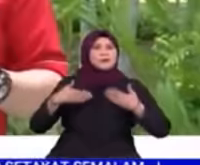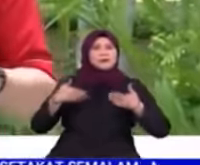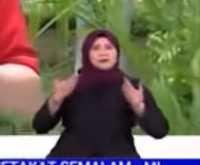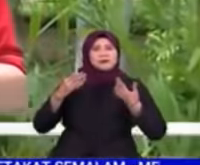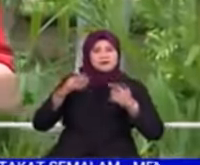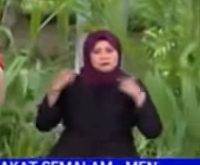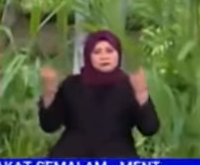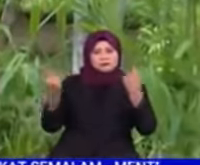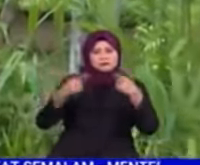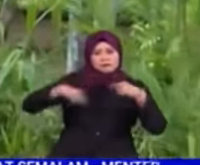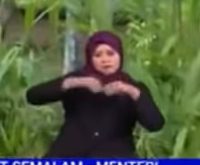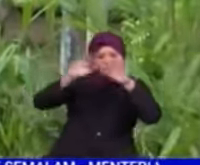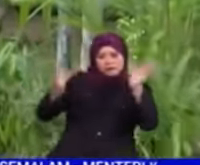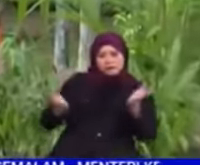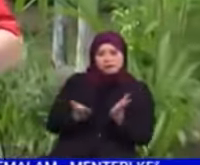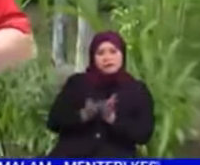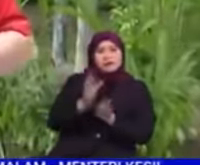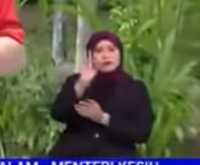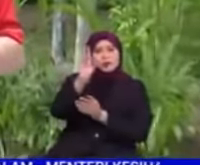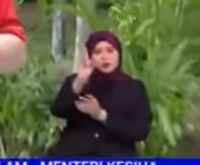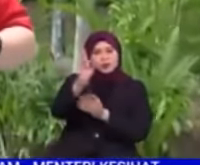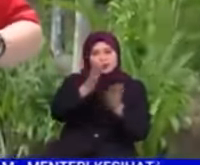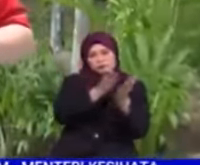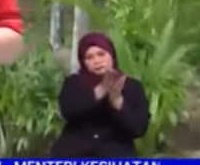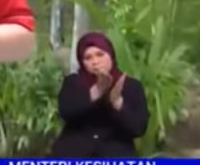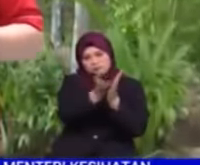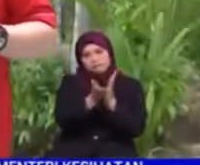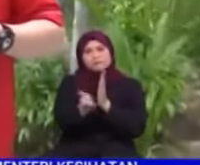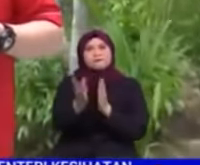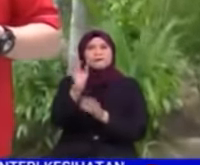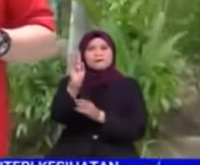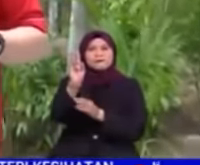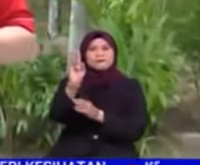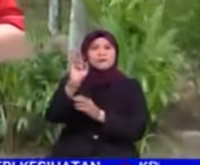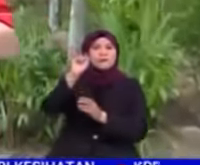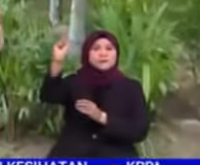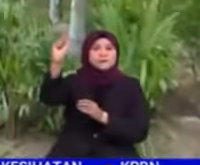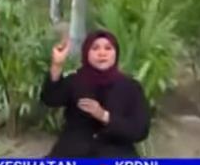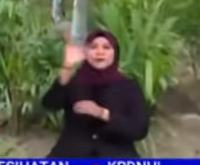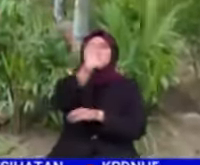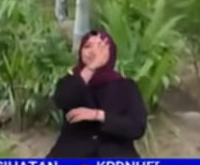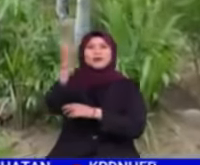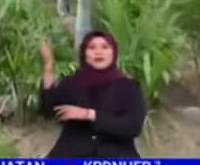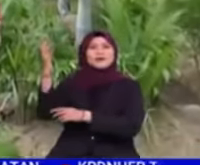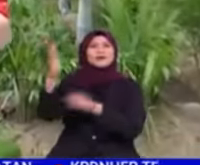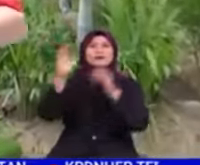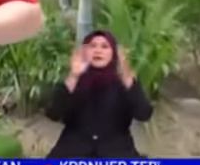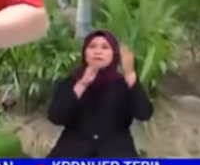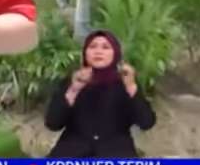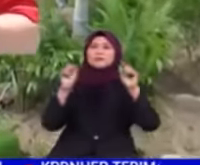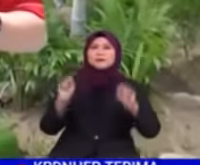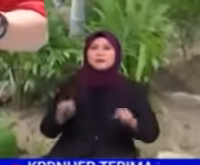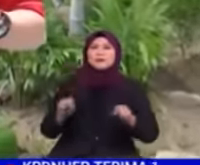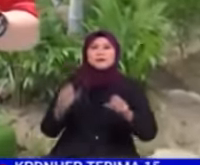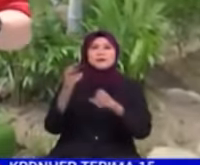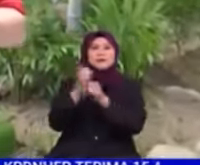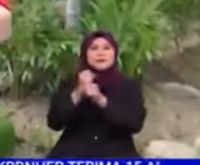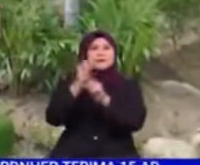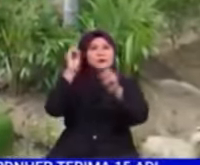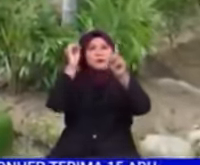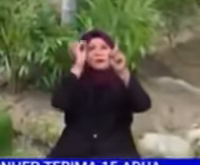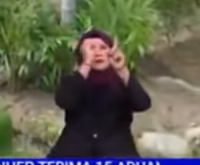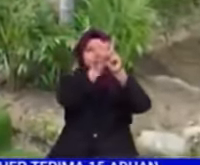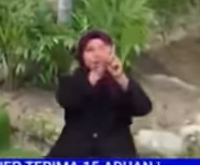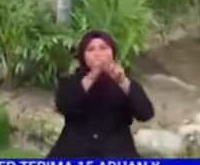sejajar perwujudan 7 terasa oleh jabatan perhutanan Saba dalam dasar hutan Malaysia diharap ia dapat mampu mencapai